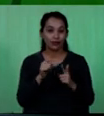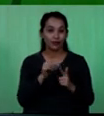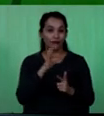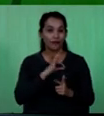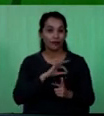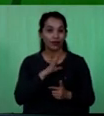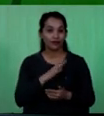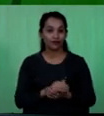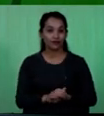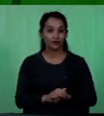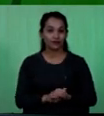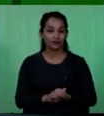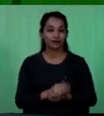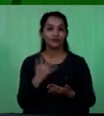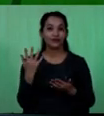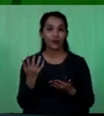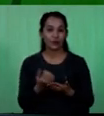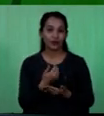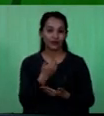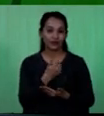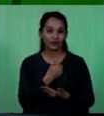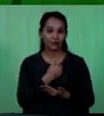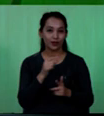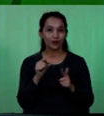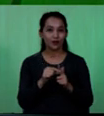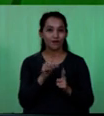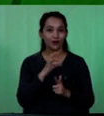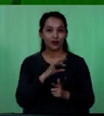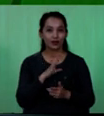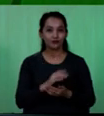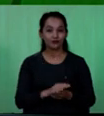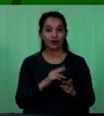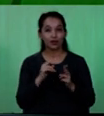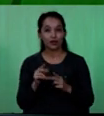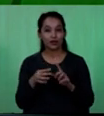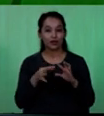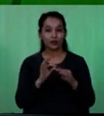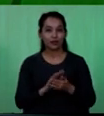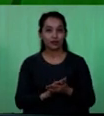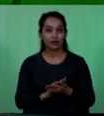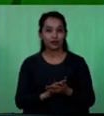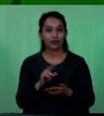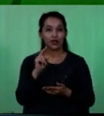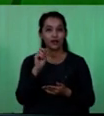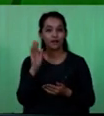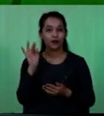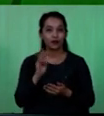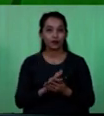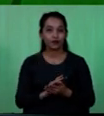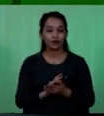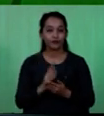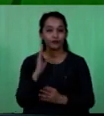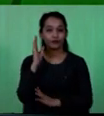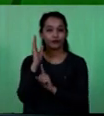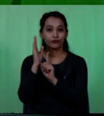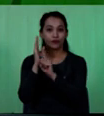foydalandim? Topdingiz, istayman. Keyingi gapimiz. Davron shoxlari singan